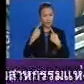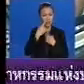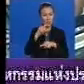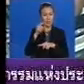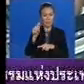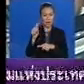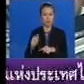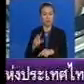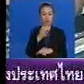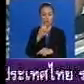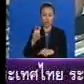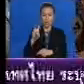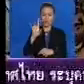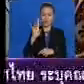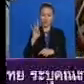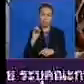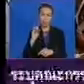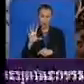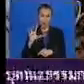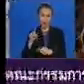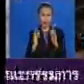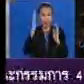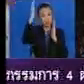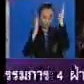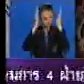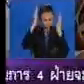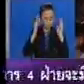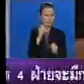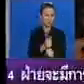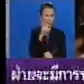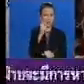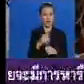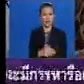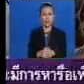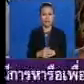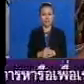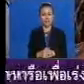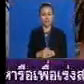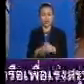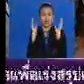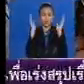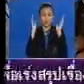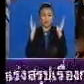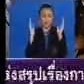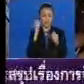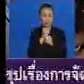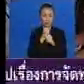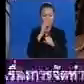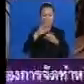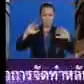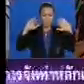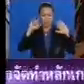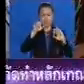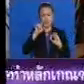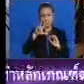ควบคุม275เสียงของรัฐบาลในการยกมือสนับสนุนได้ส่วนการแถลงผลงานรัฐบาลวันที่ 23ธันวาคมนี้